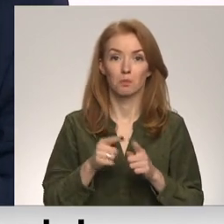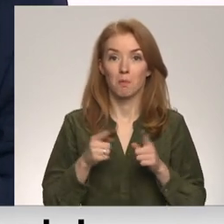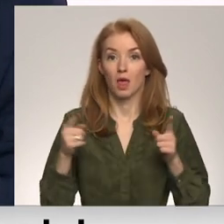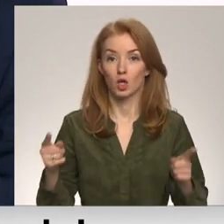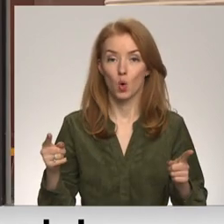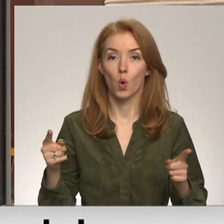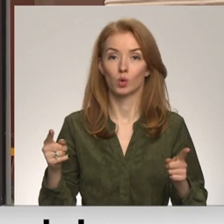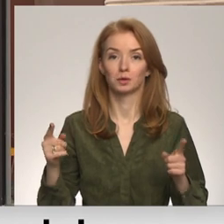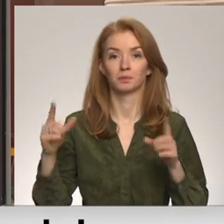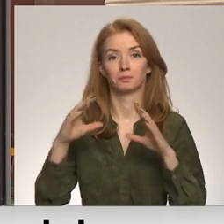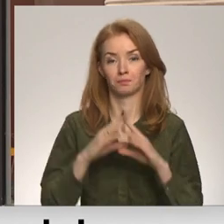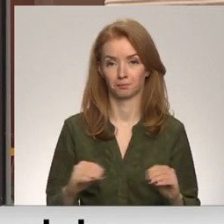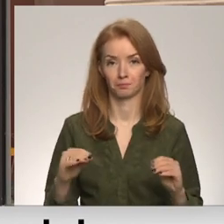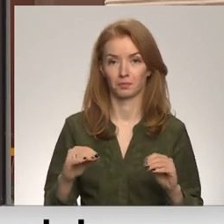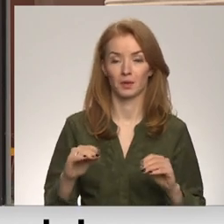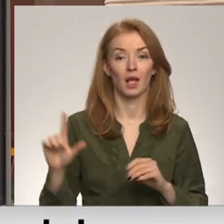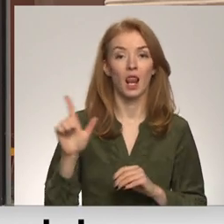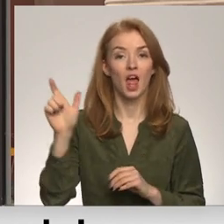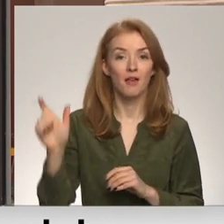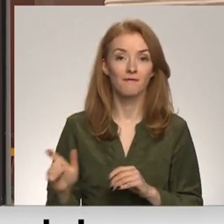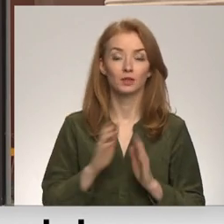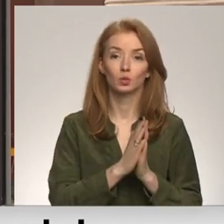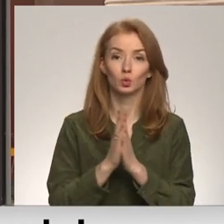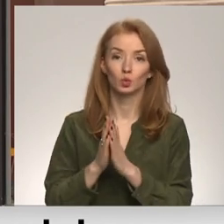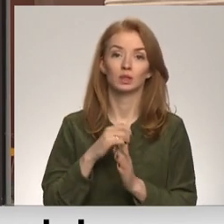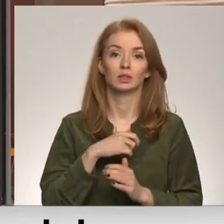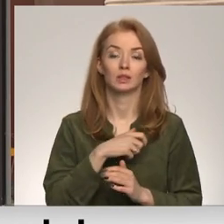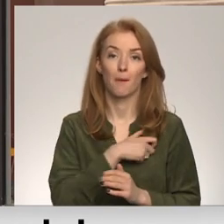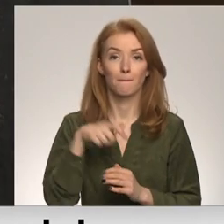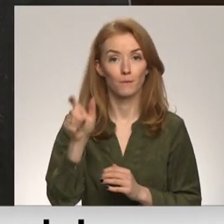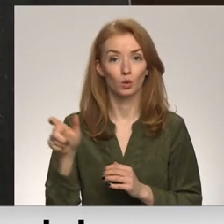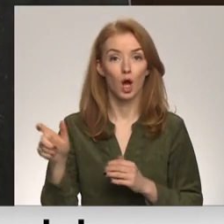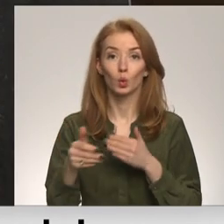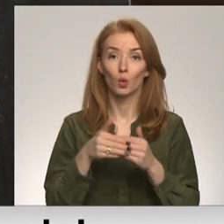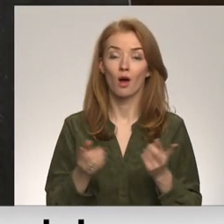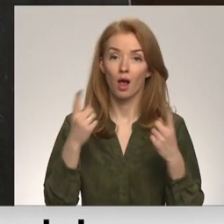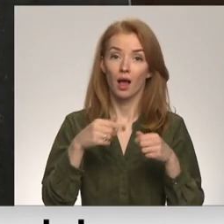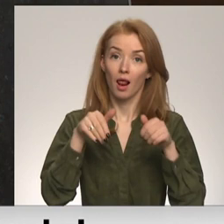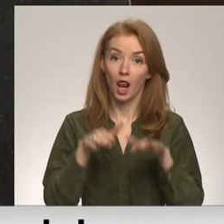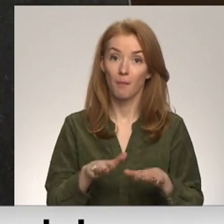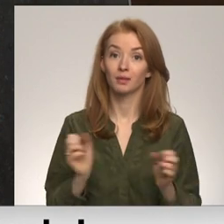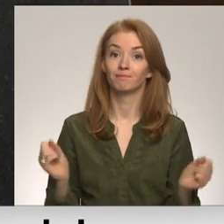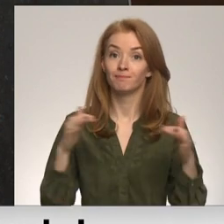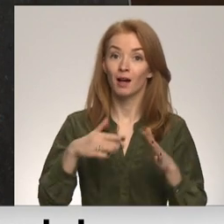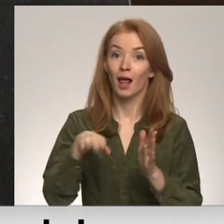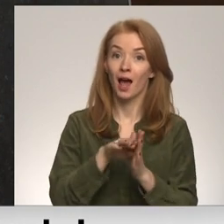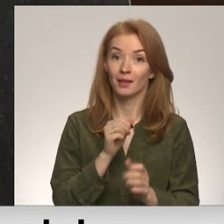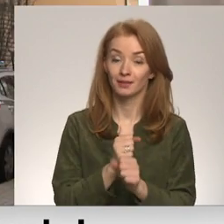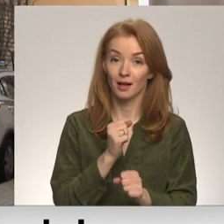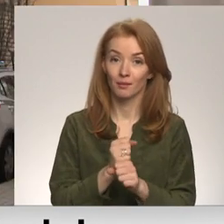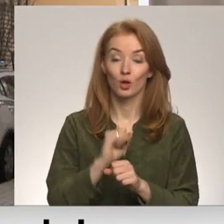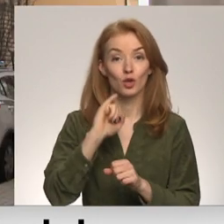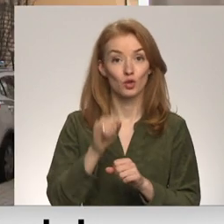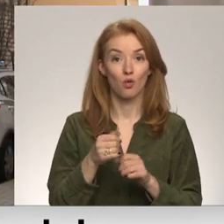varētu būt pabeidzies. Valsts prezidents aicina Saeimas deputātus jau tuvākajā laikā lemt par darbu klātienē, jo strādāšana attālināta